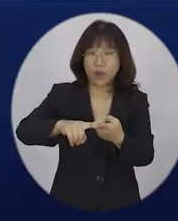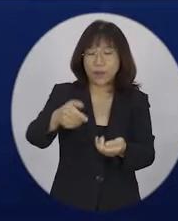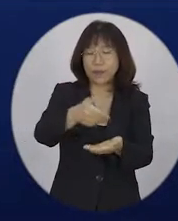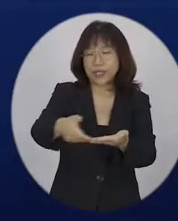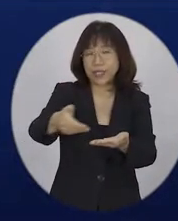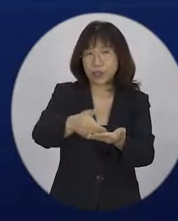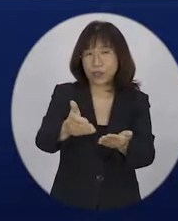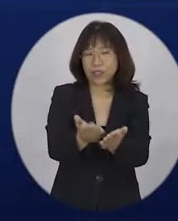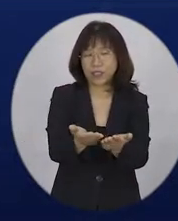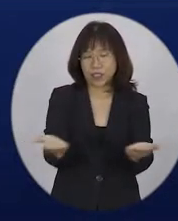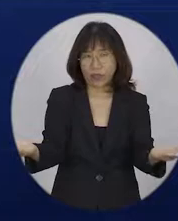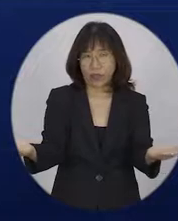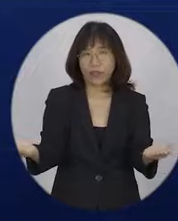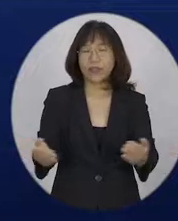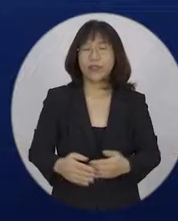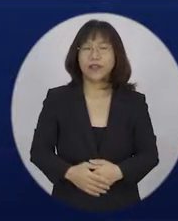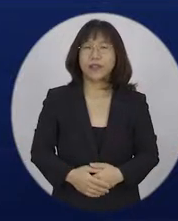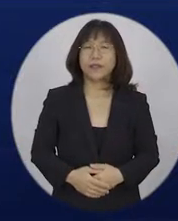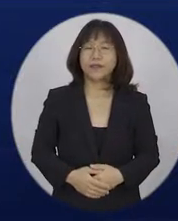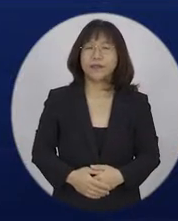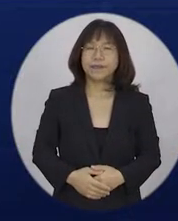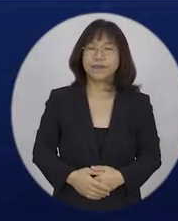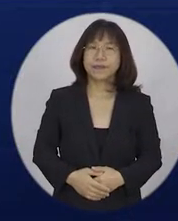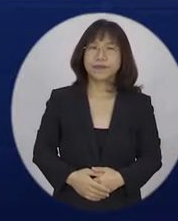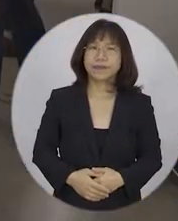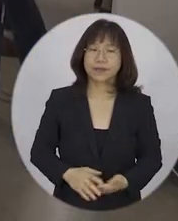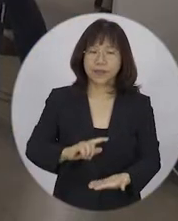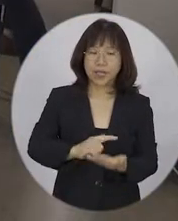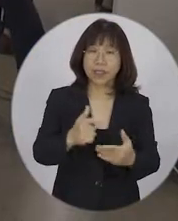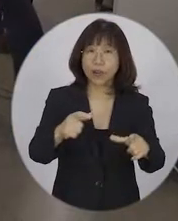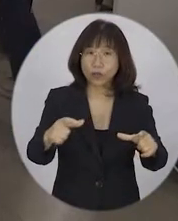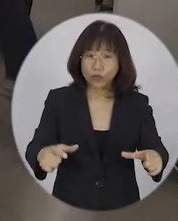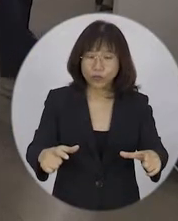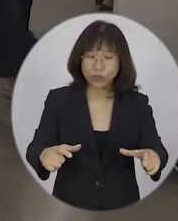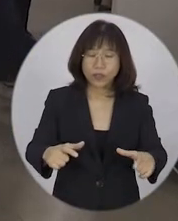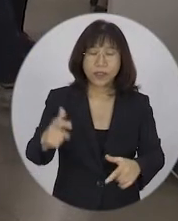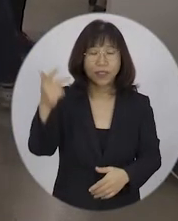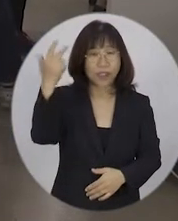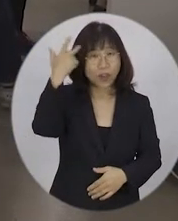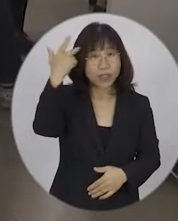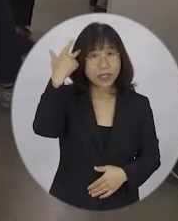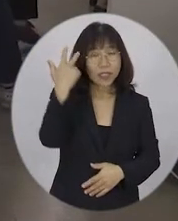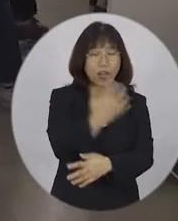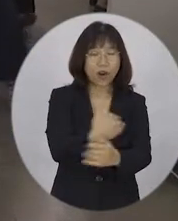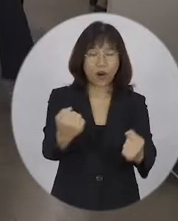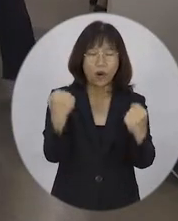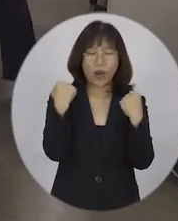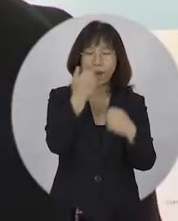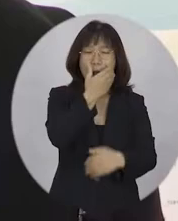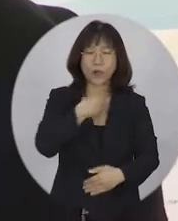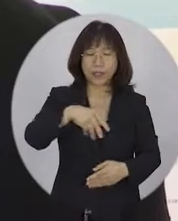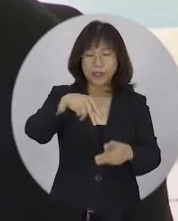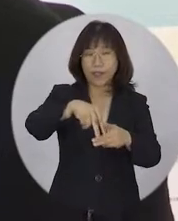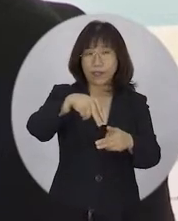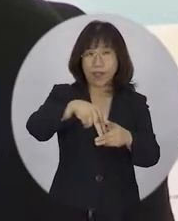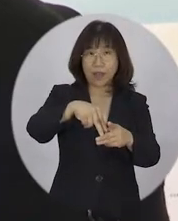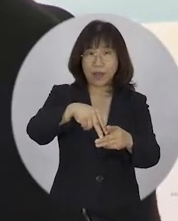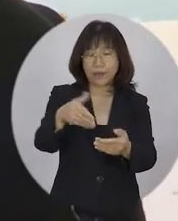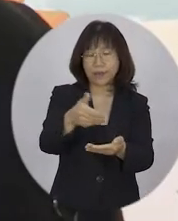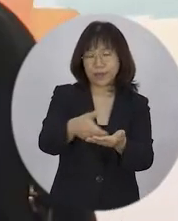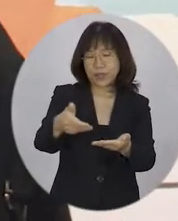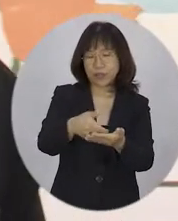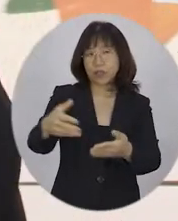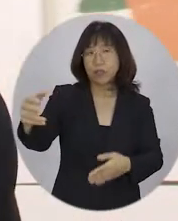동안 염창동 울브 갤러리에서 열렸습니다 강서구 정신건강복지센터에서 주최하는 이번 행사는